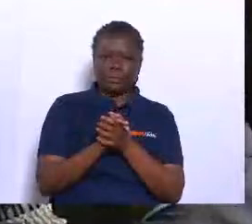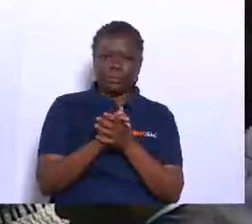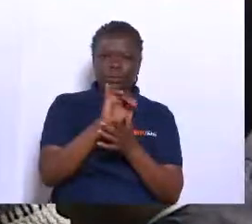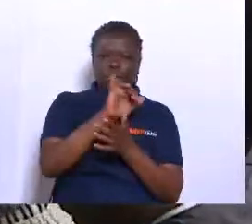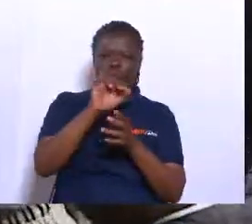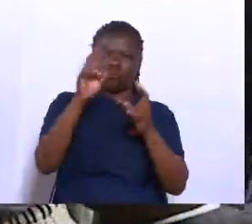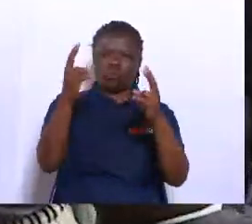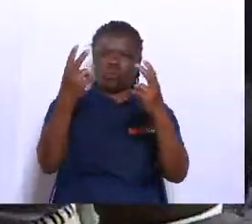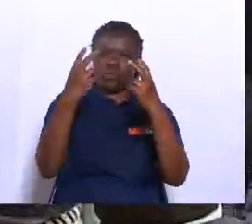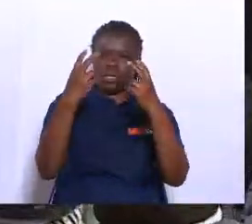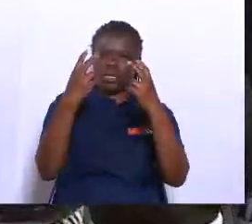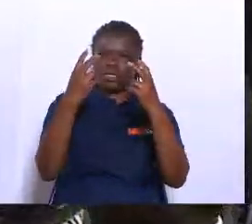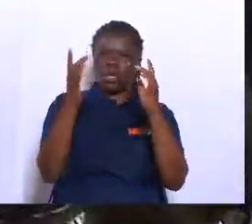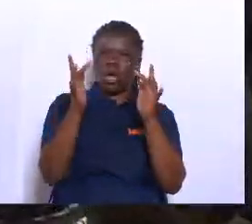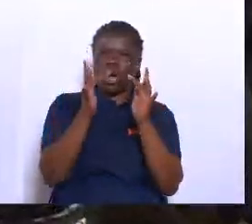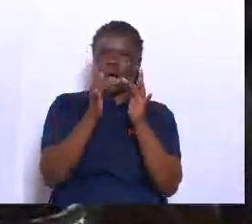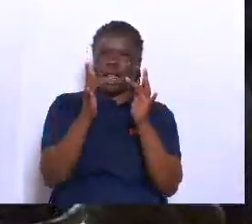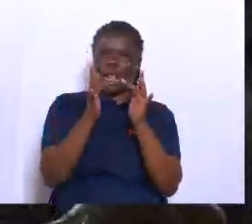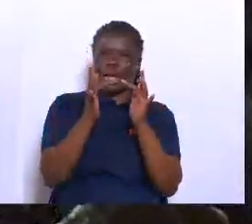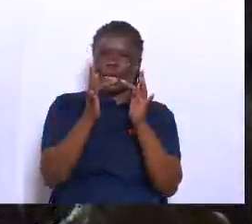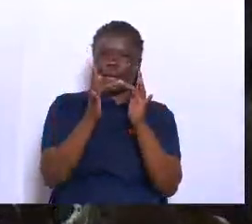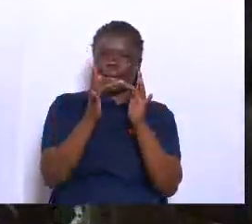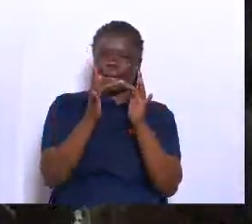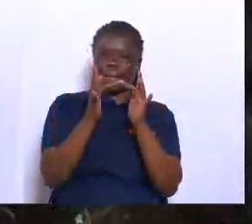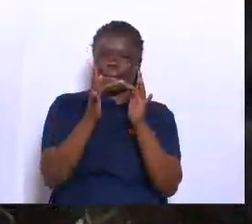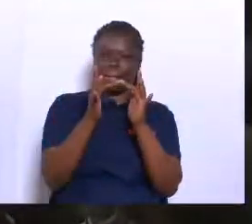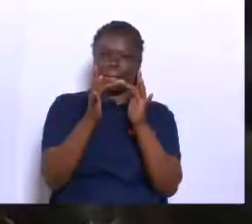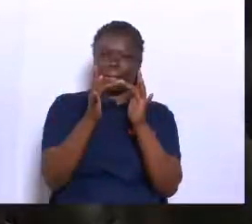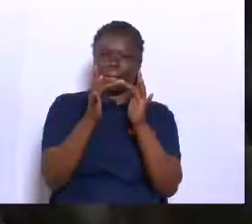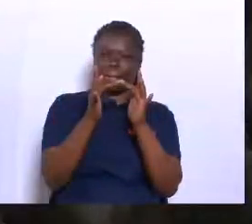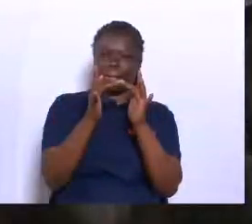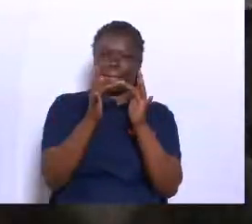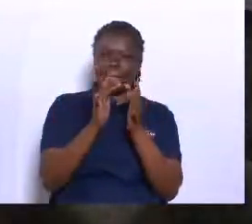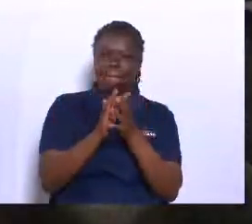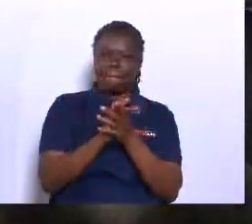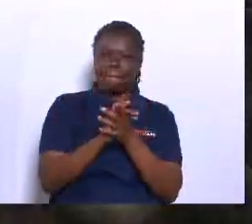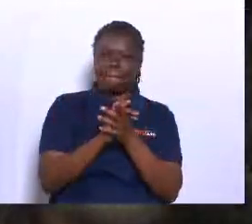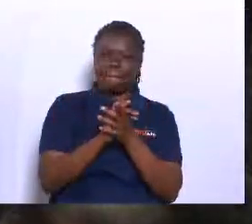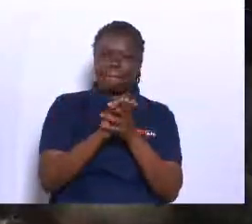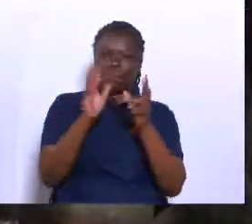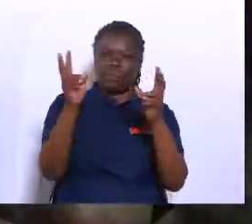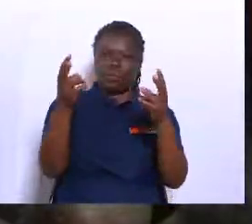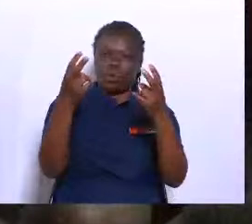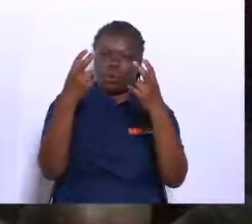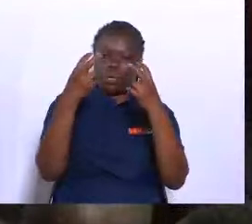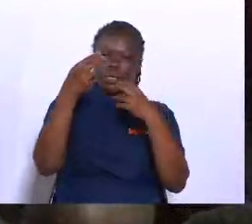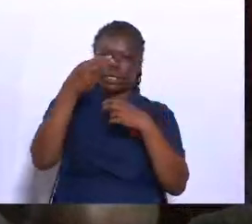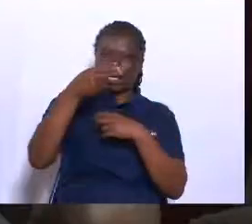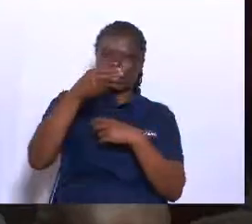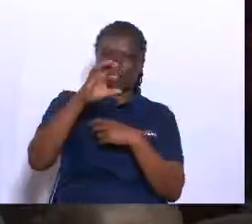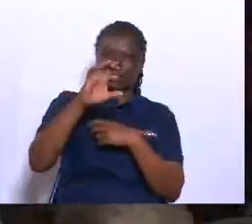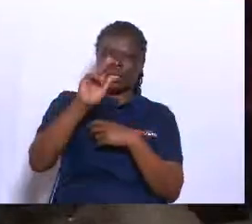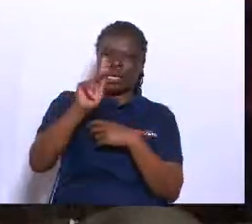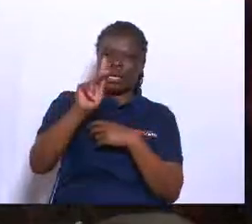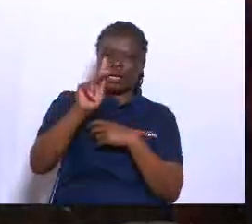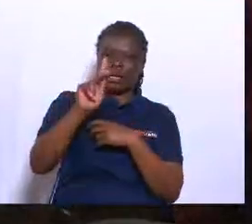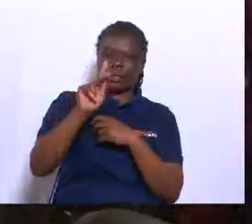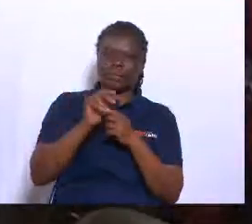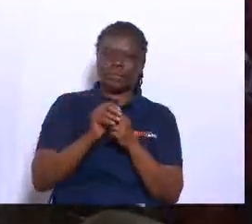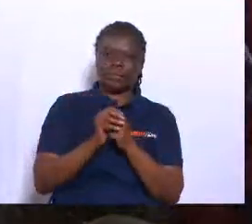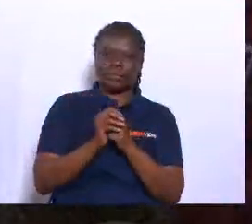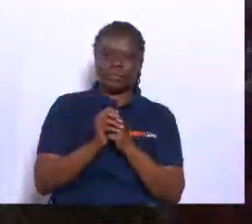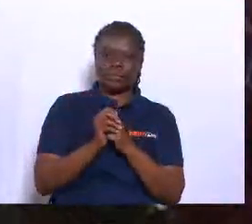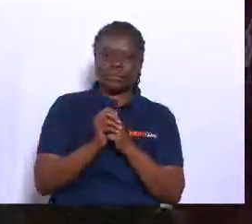watching online, wale ambao mnatazama kwa njia zozote za runinga, watching on Hope Channel, wale tupokea kwa njia